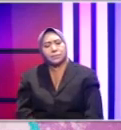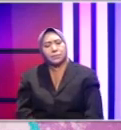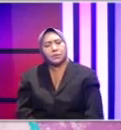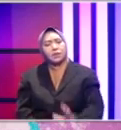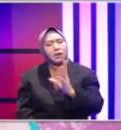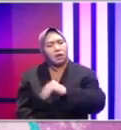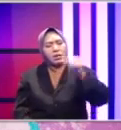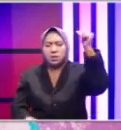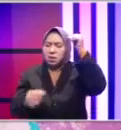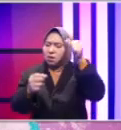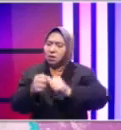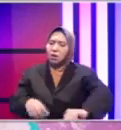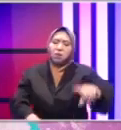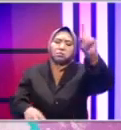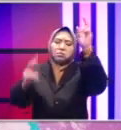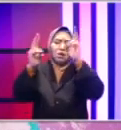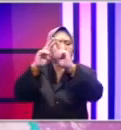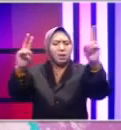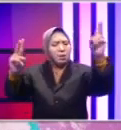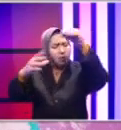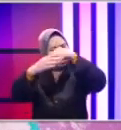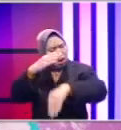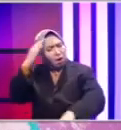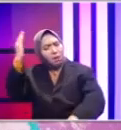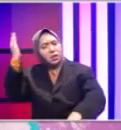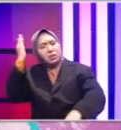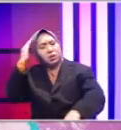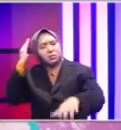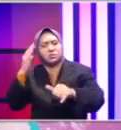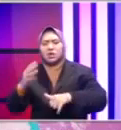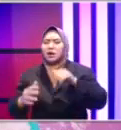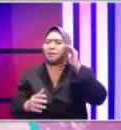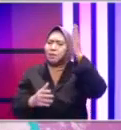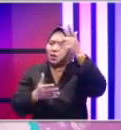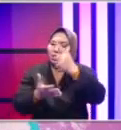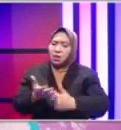Hai wow Bima ta'maluna khobir